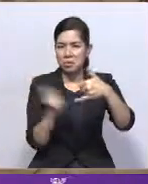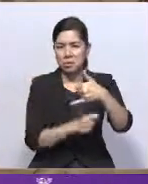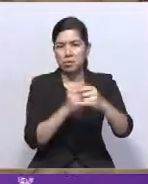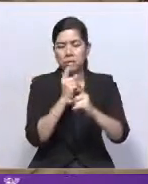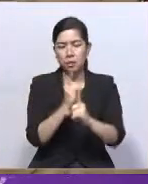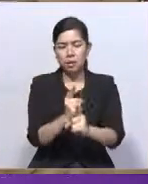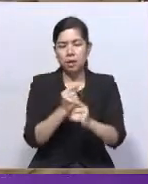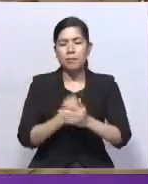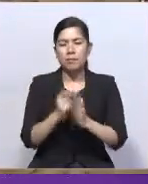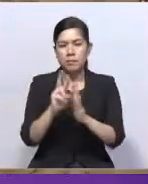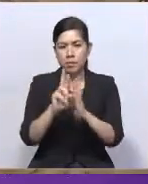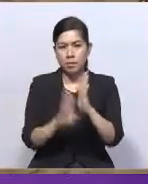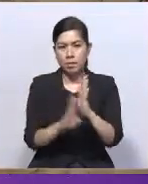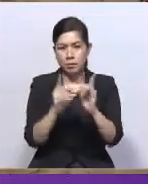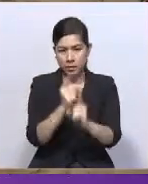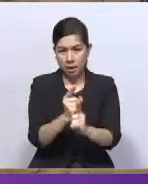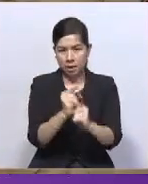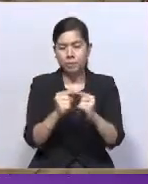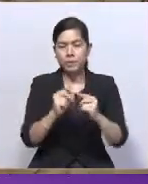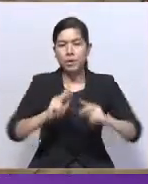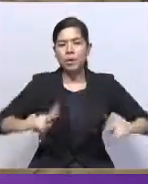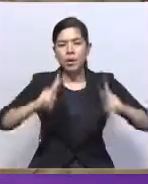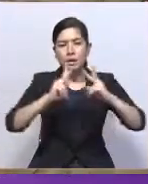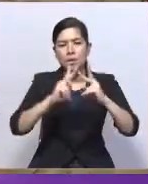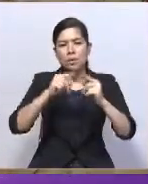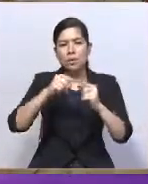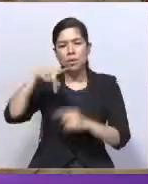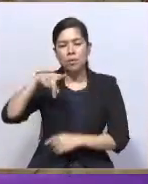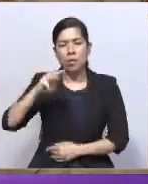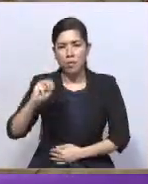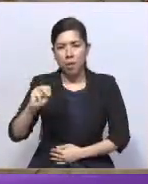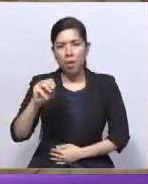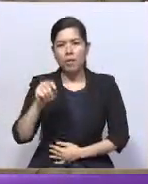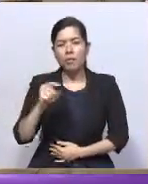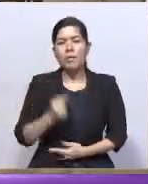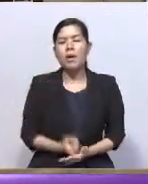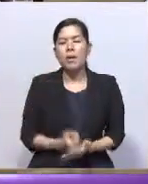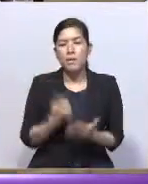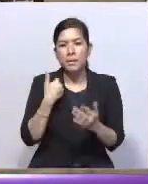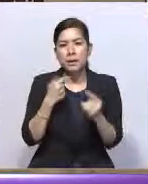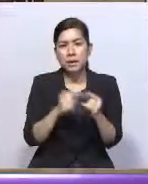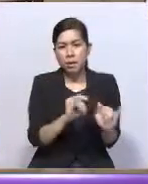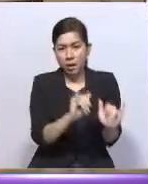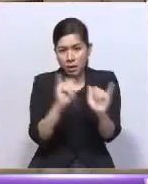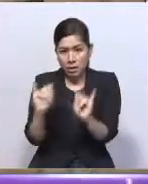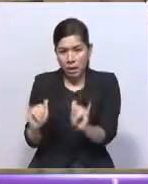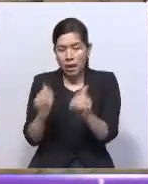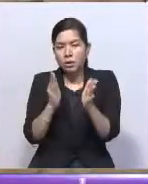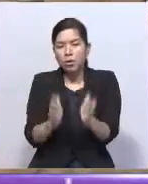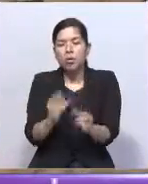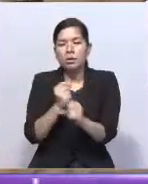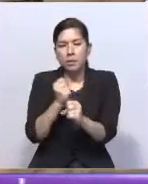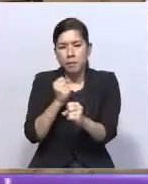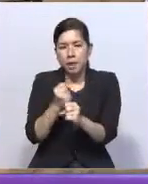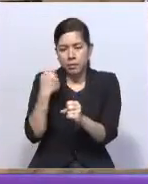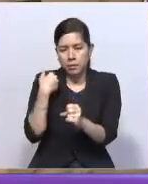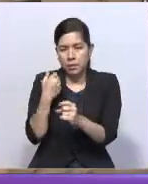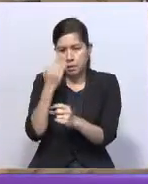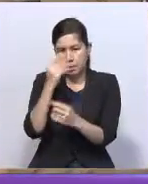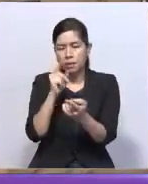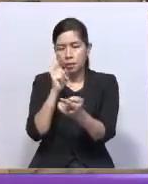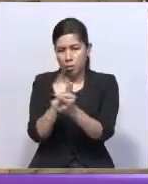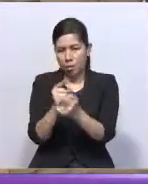ริงๆนะครับซึ่งทางกระทรวงพัฒนาสังคมและความมั่นคงของมนุษย์เนี่ยมีการย้ายเจ้าหน้าที่ไปส่วนหนึ่งแล้วด้วยหลังจากที่ได้พบ